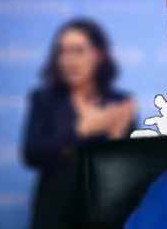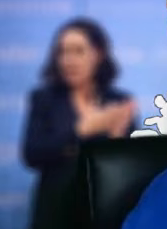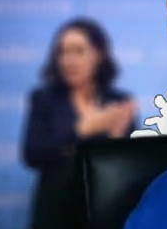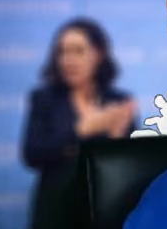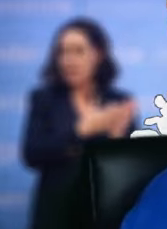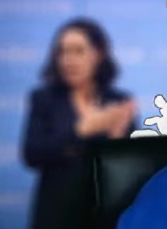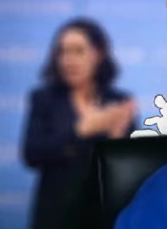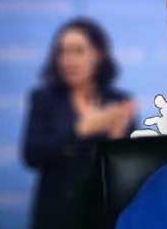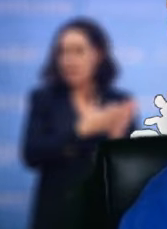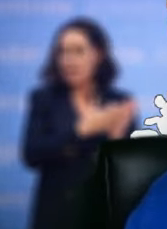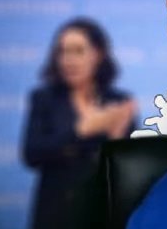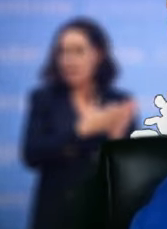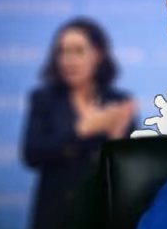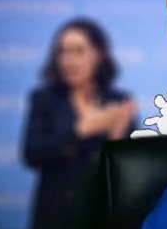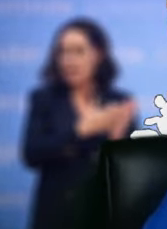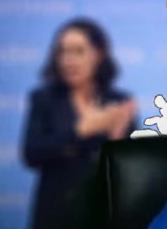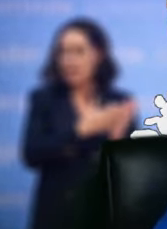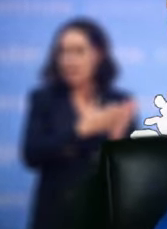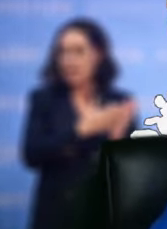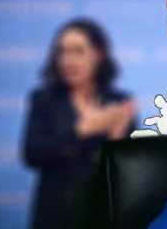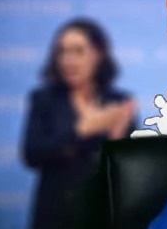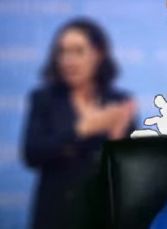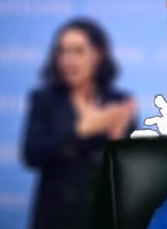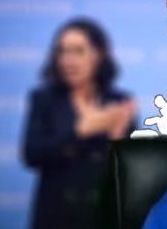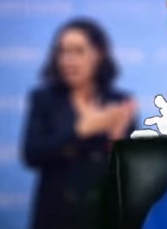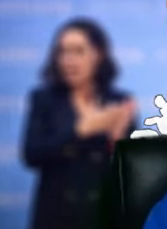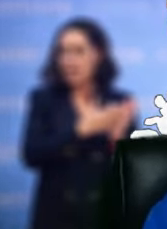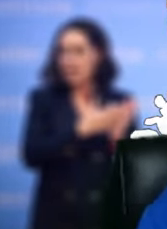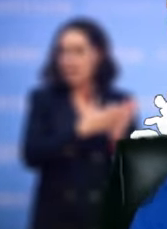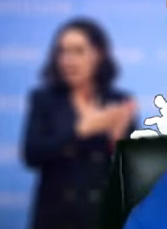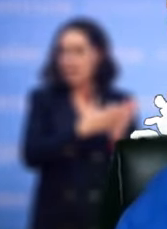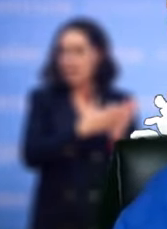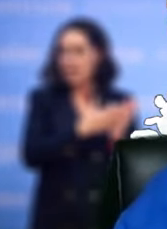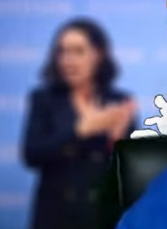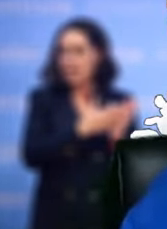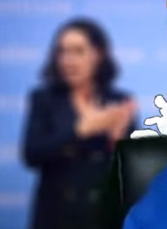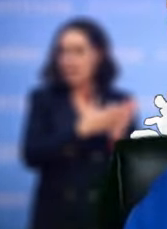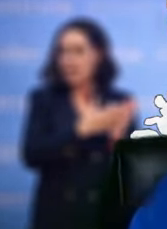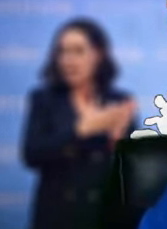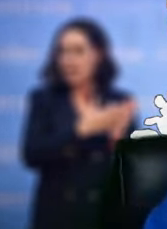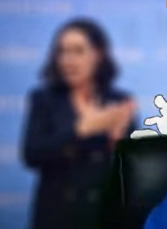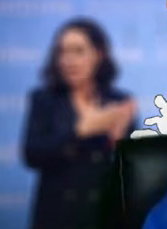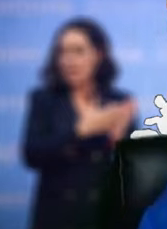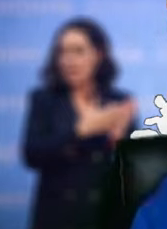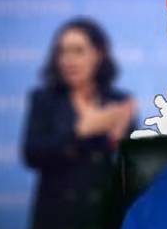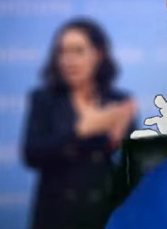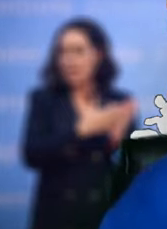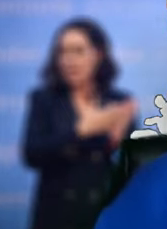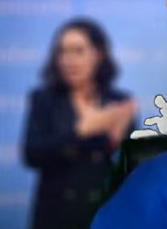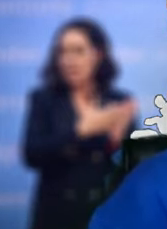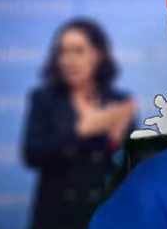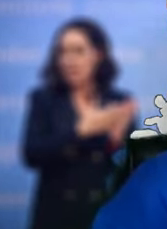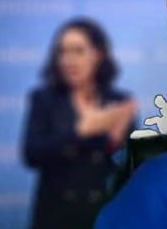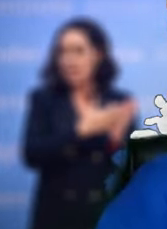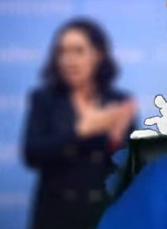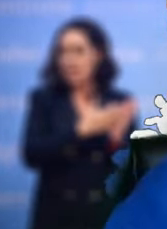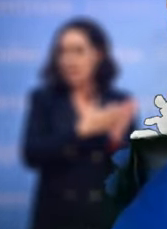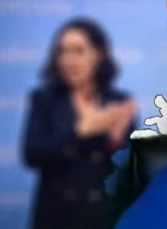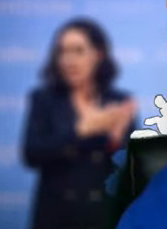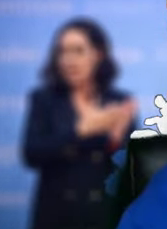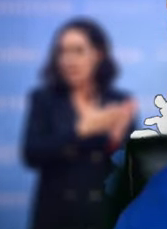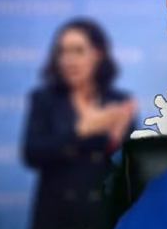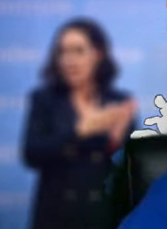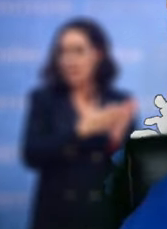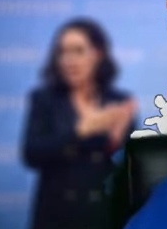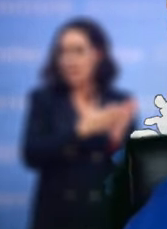Want als het virus, als het, want moet je horen hoe hij klonk en zo. En ja, dus ja, dat